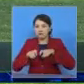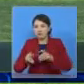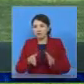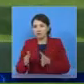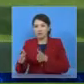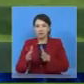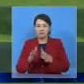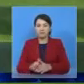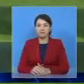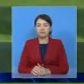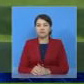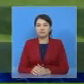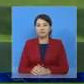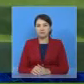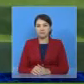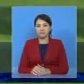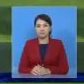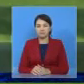дорожка.